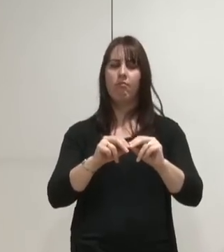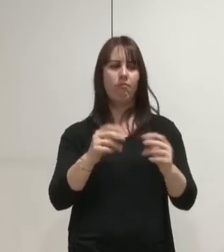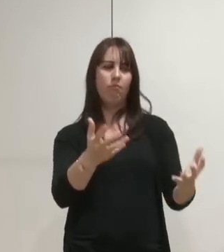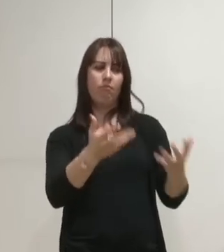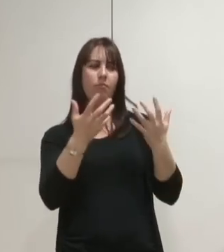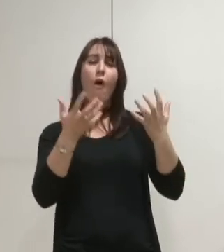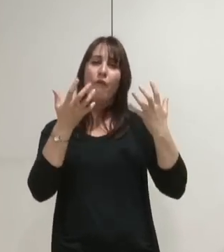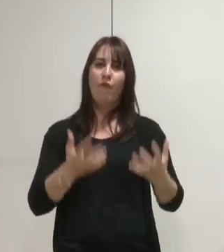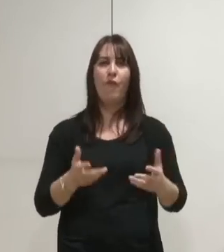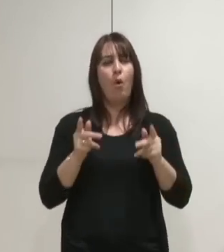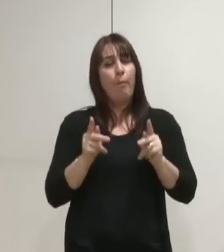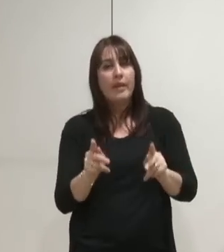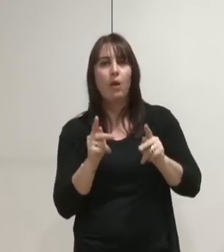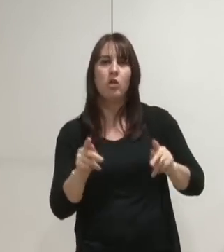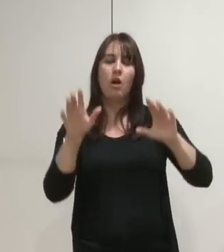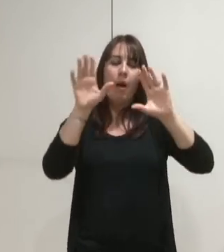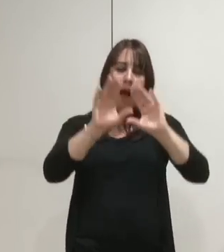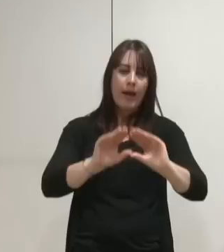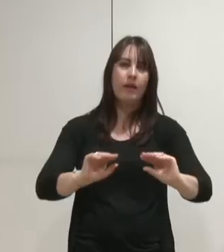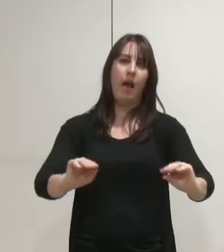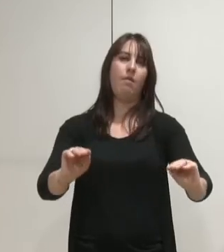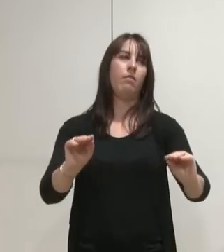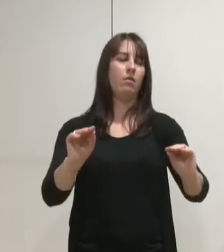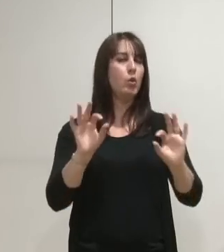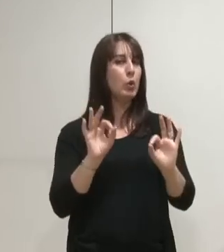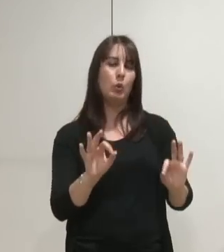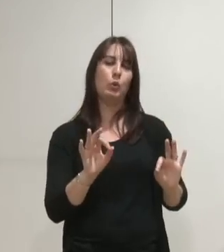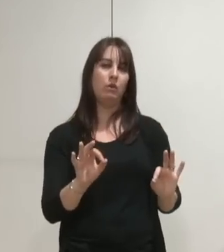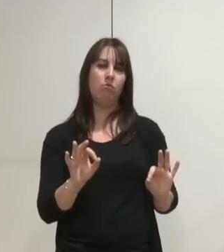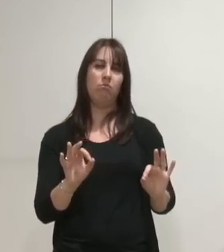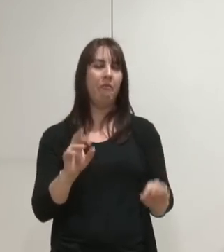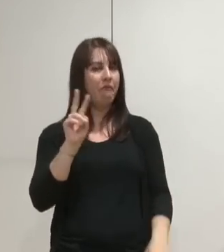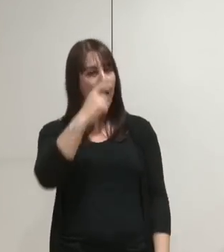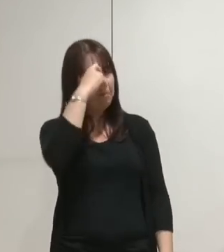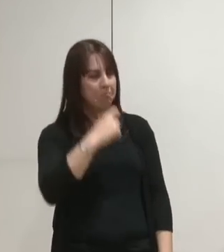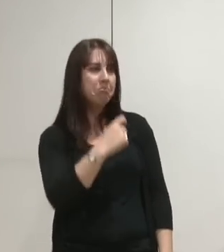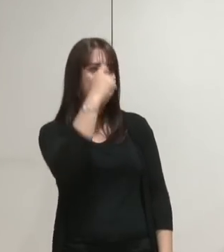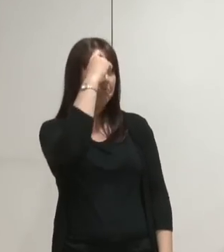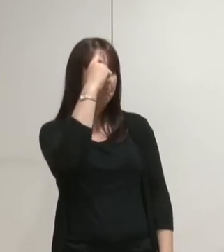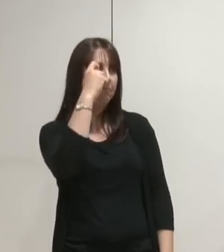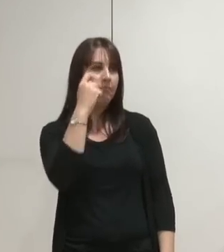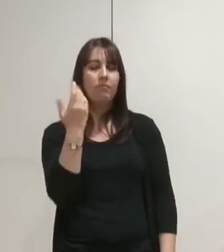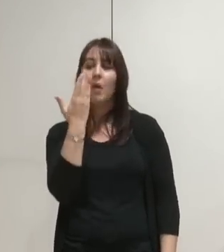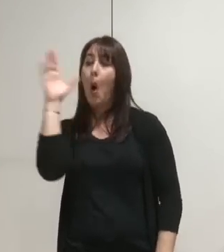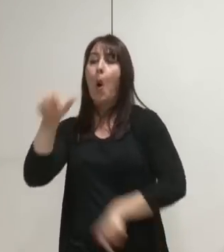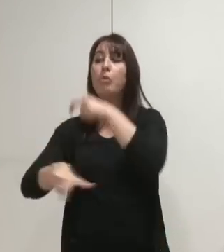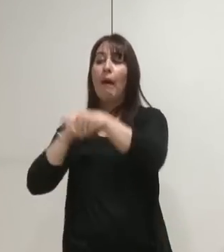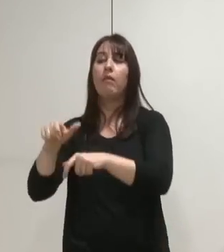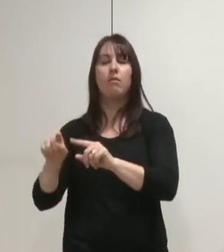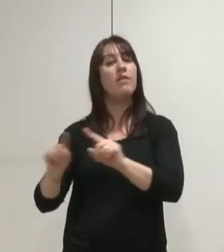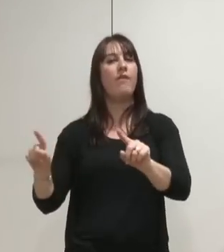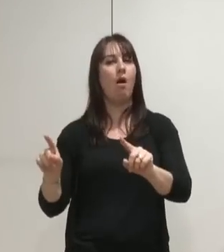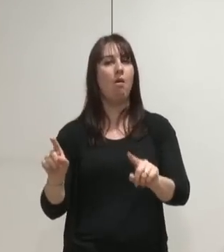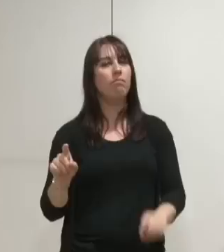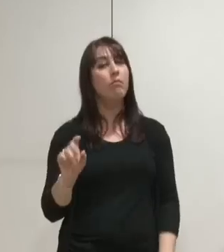d'apaisement et de pédagogie de sa part et je me mets dans ce que je vais dire ça n'est pas le cas pour tout le monde